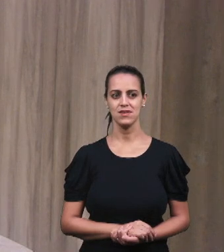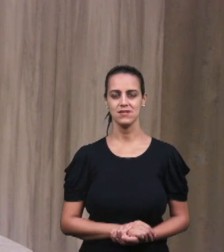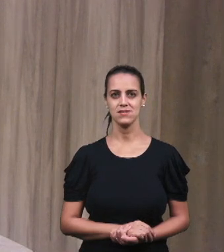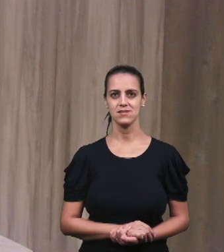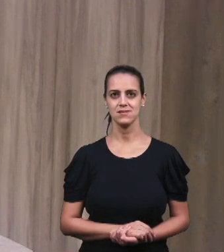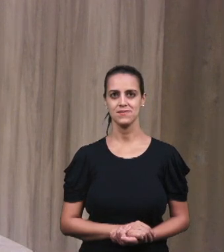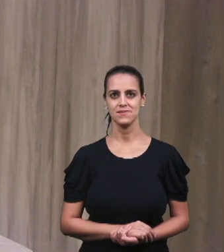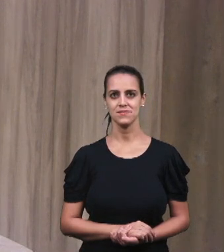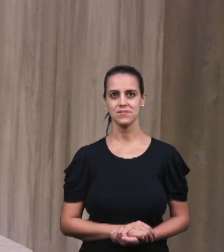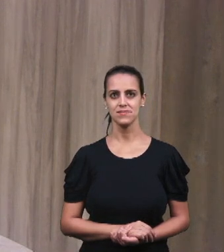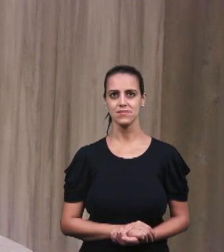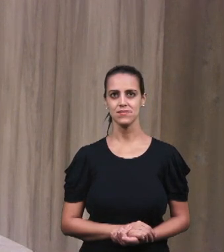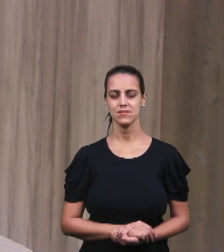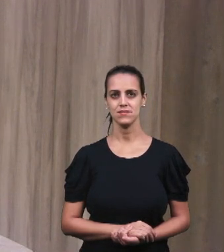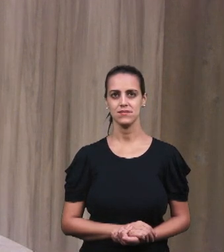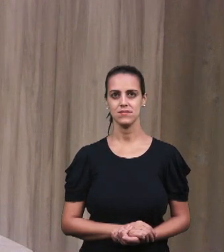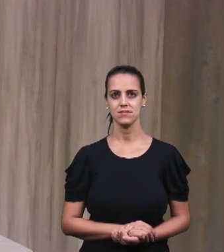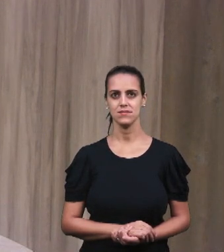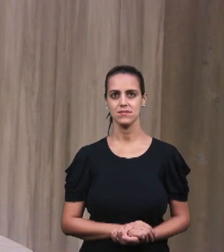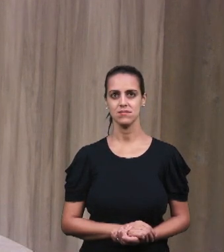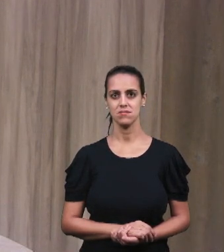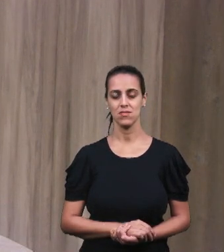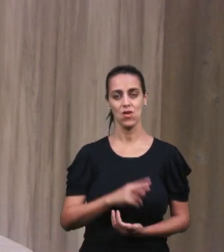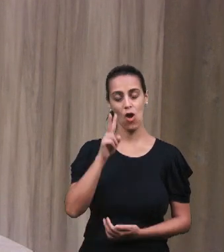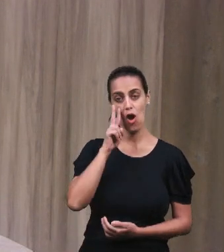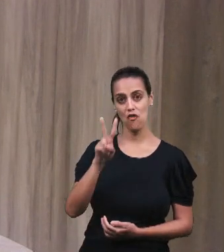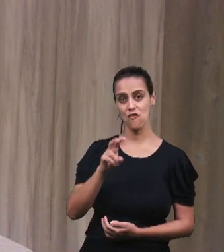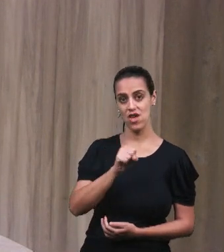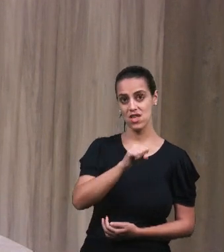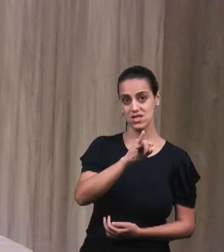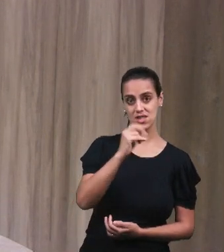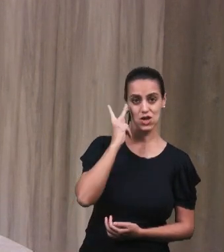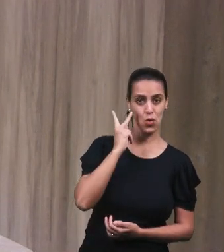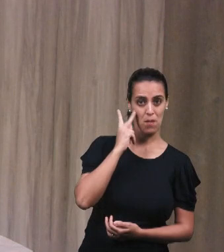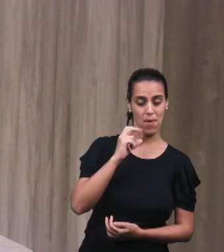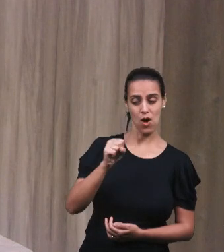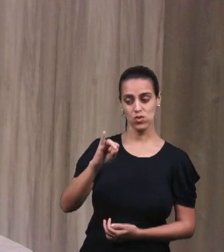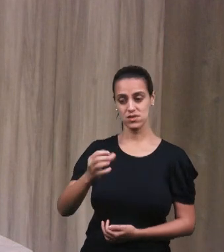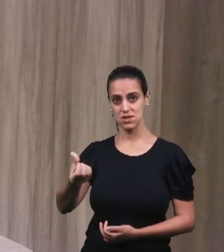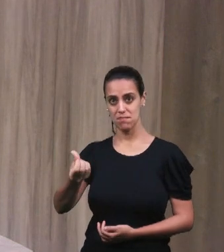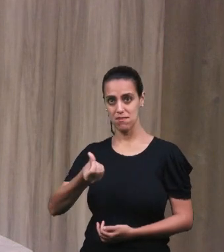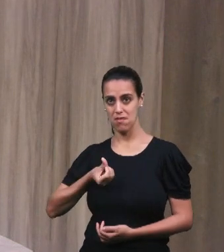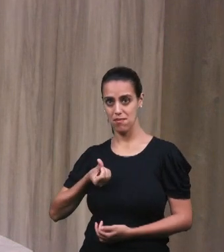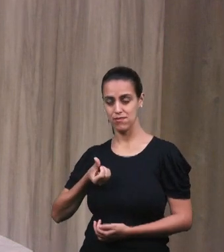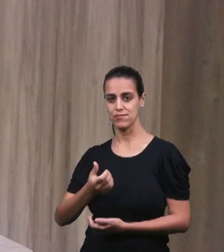Je vais passer si naturel et si bémol.